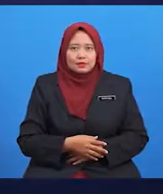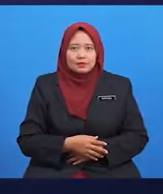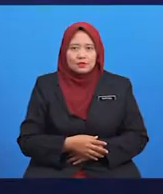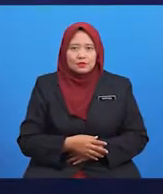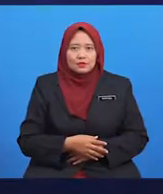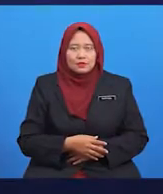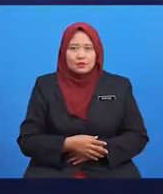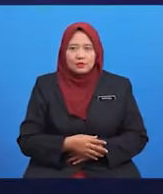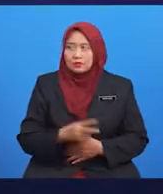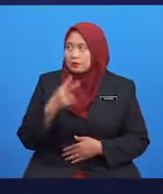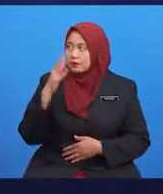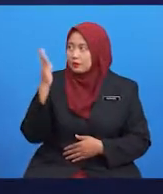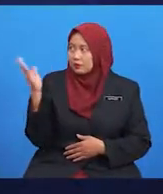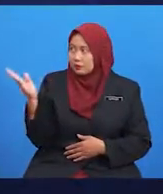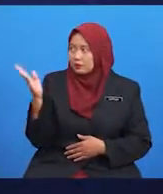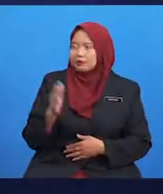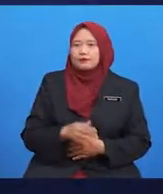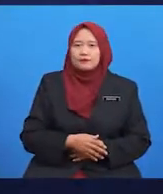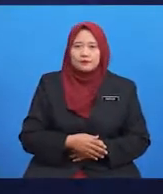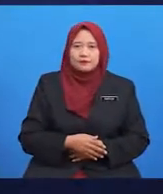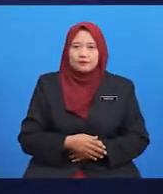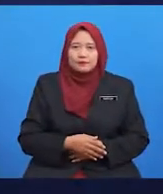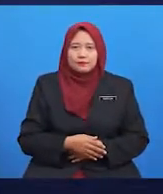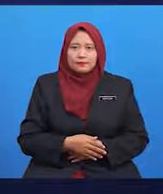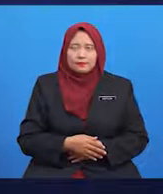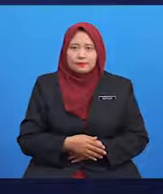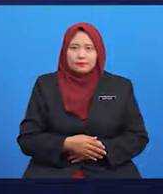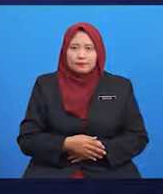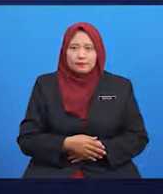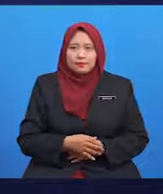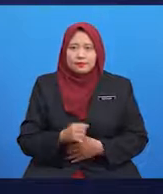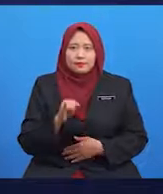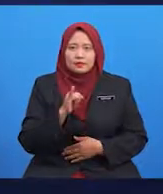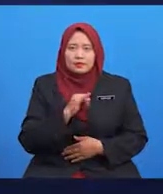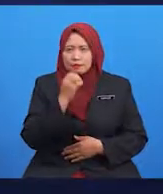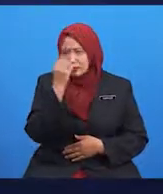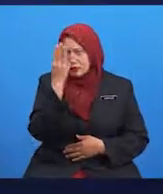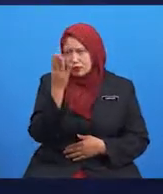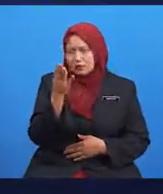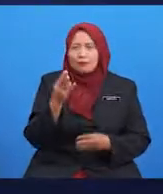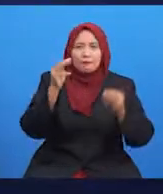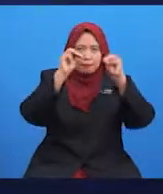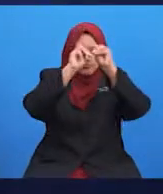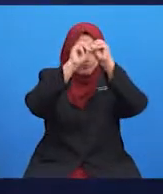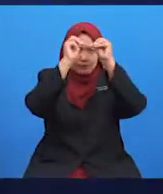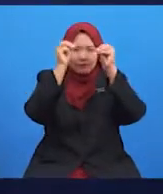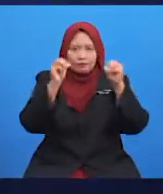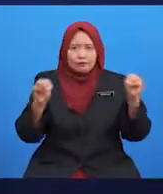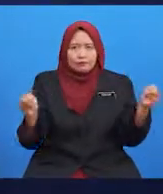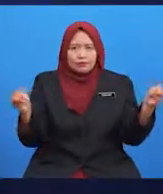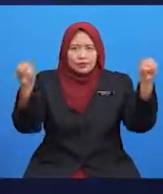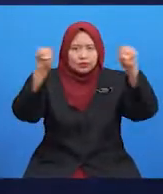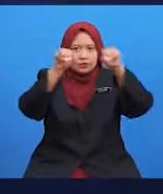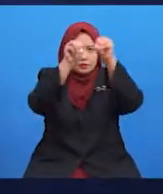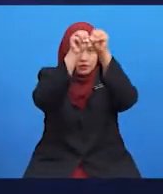Menerusi slide induksi tadi, saya telah memaparkan gambar sebuah masjid. Tentu